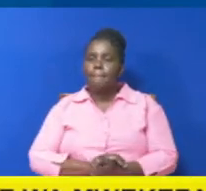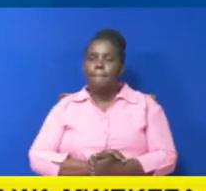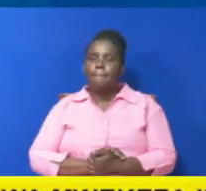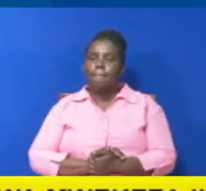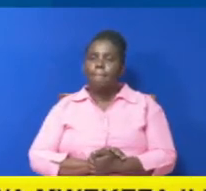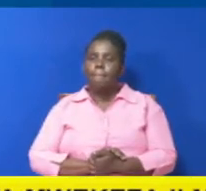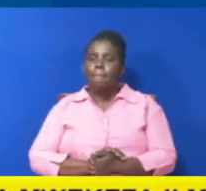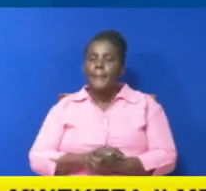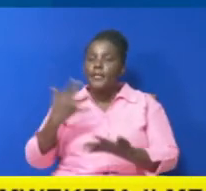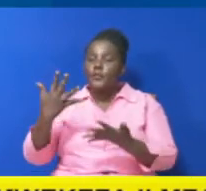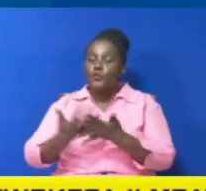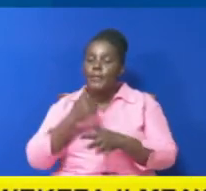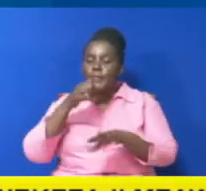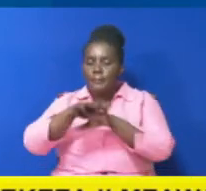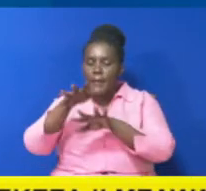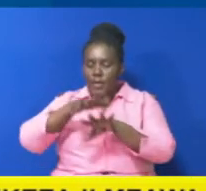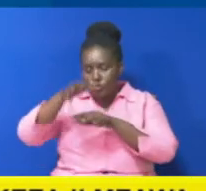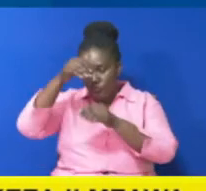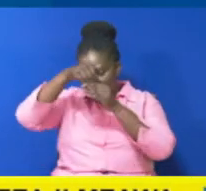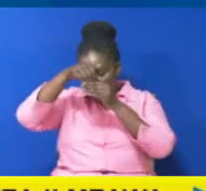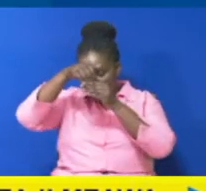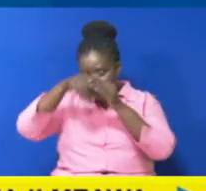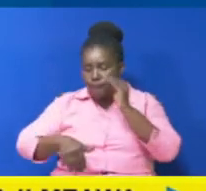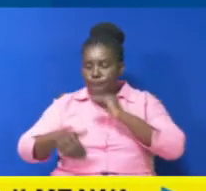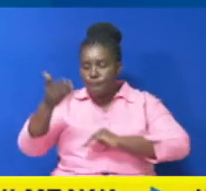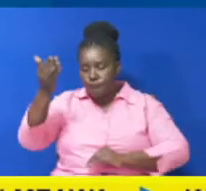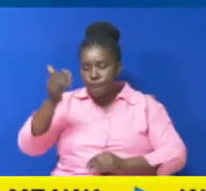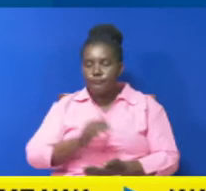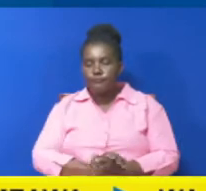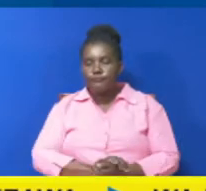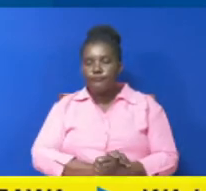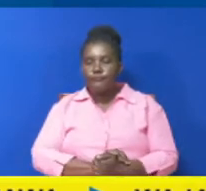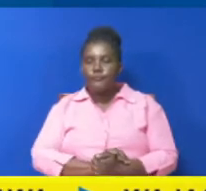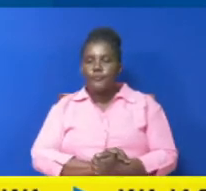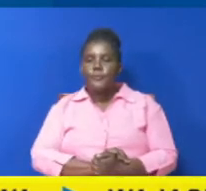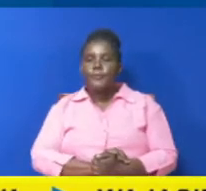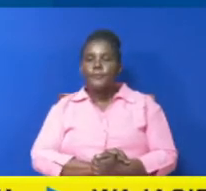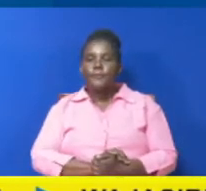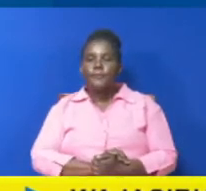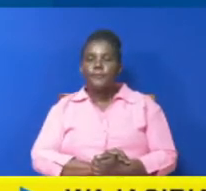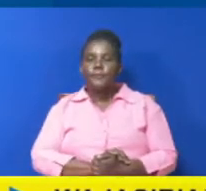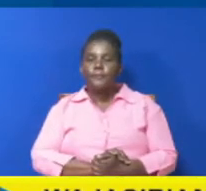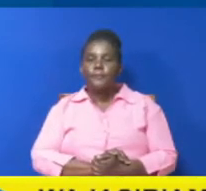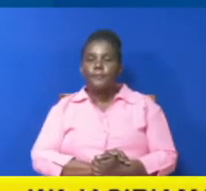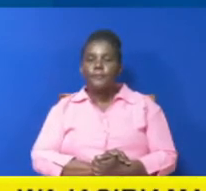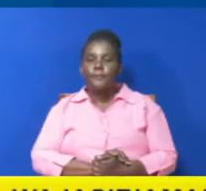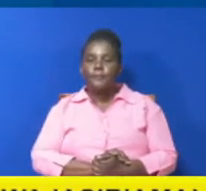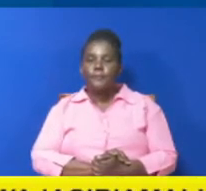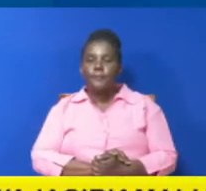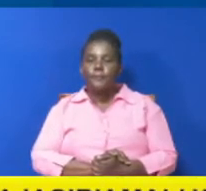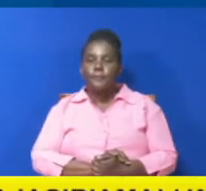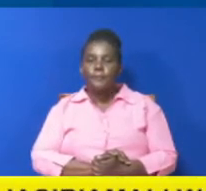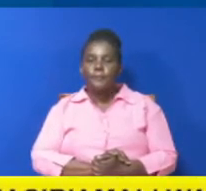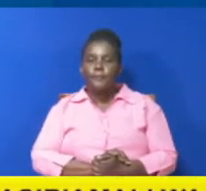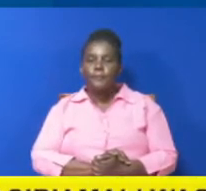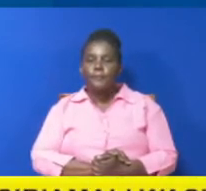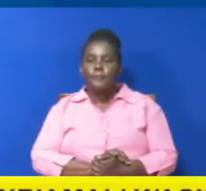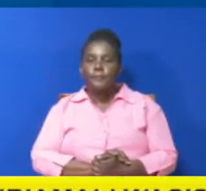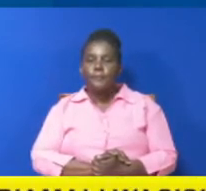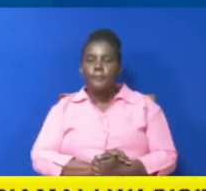Na tupate taarifa zaidi kuhimili uandaaji wa mashindano mbalimbali ya kimataifa. Tupate taarifa kamili.